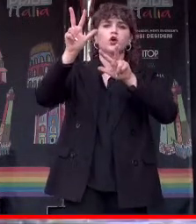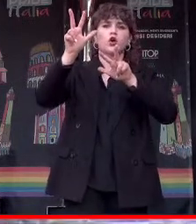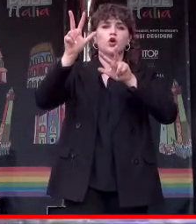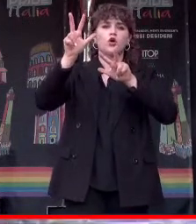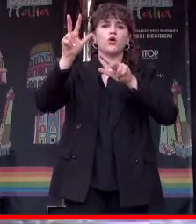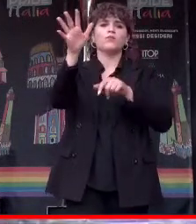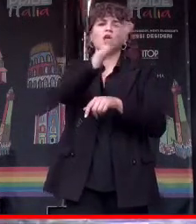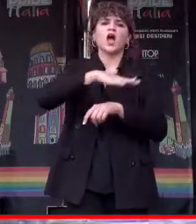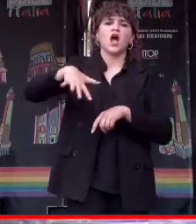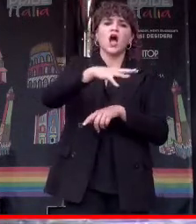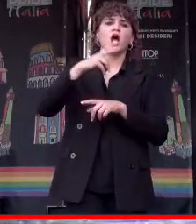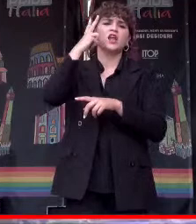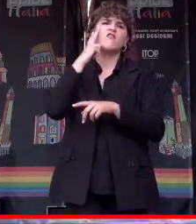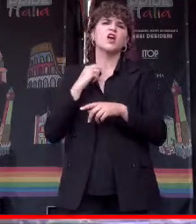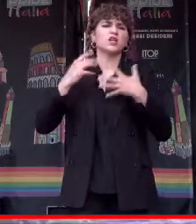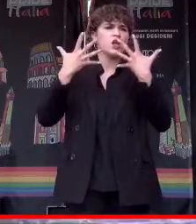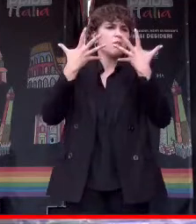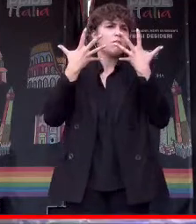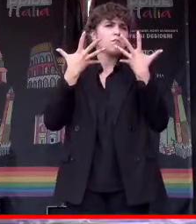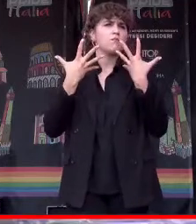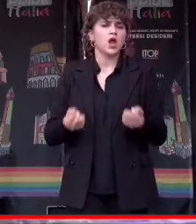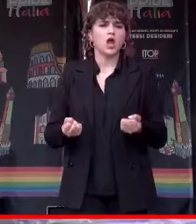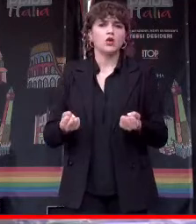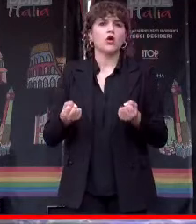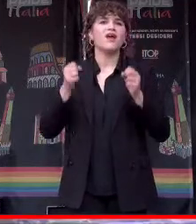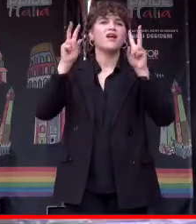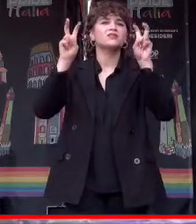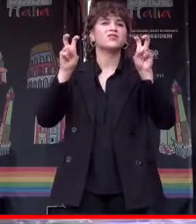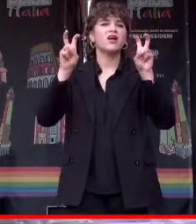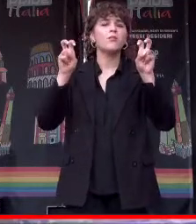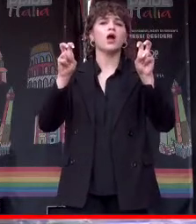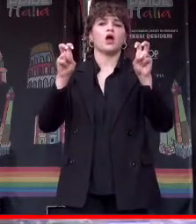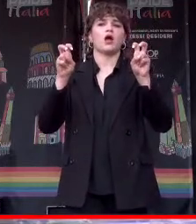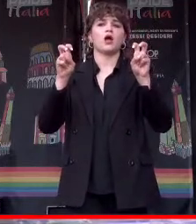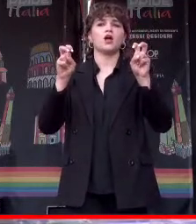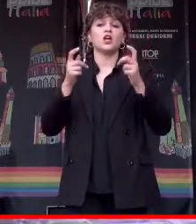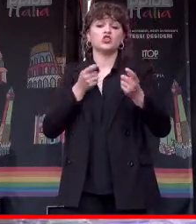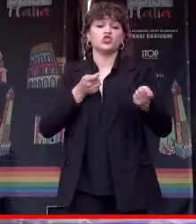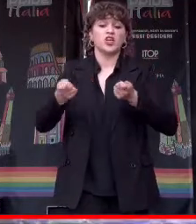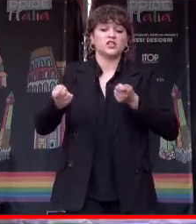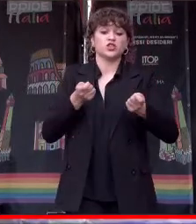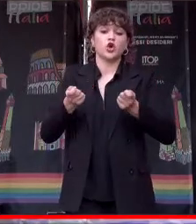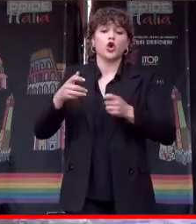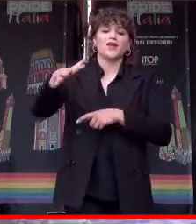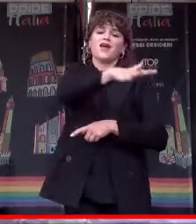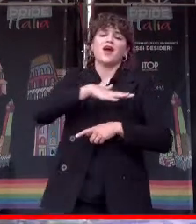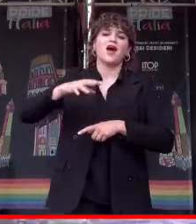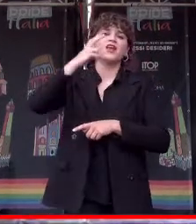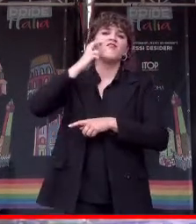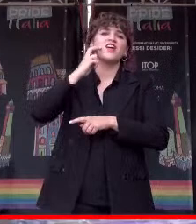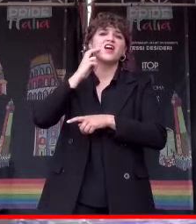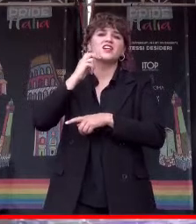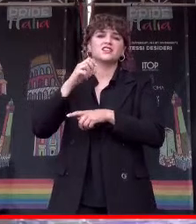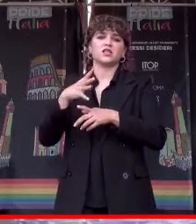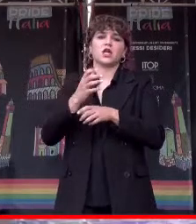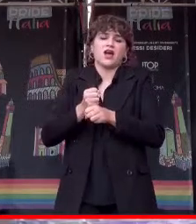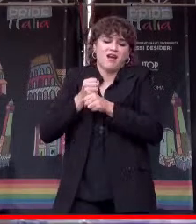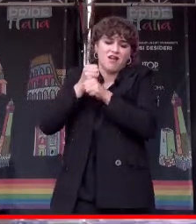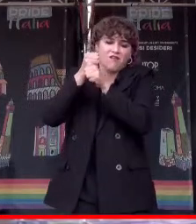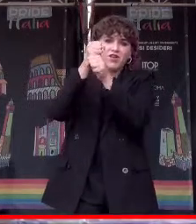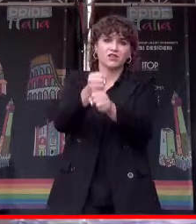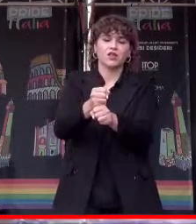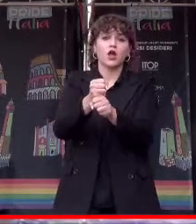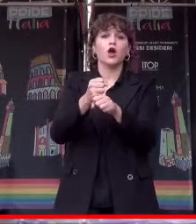questo, e il tema dell'affidamento nella gestione delle aree verdi oggi sotto l'egida dei